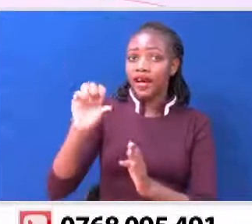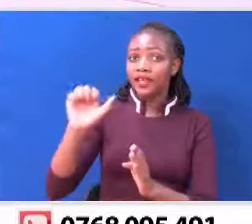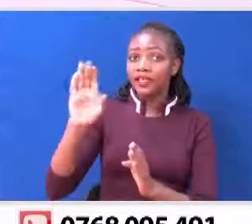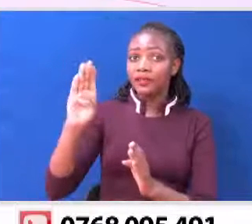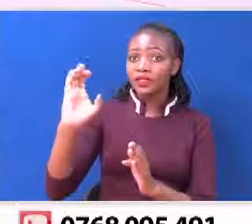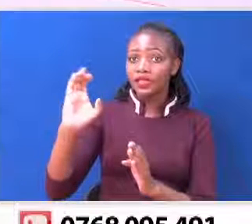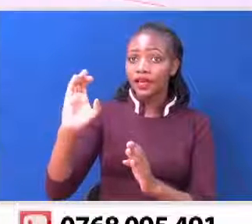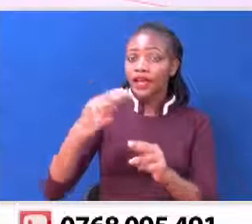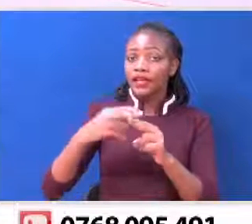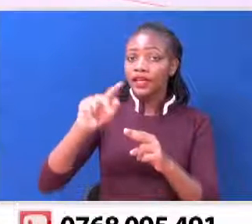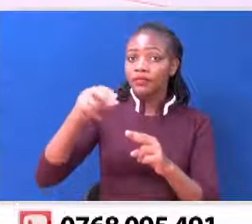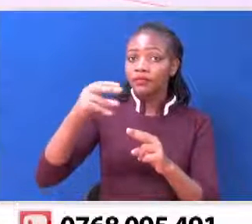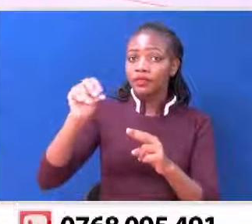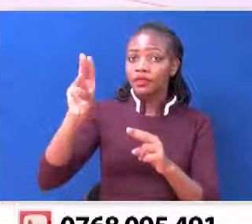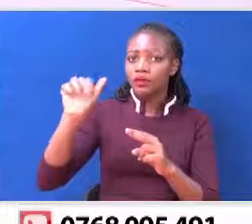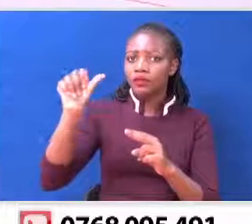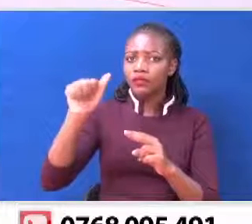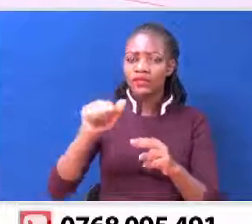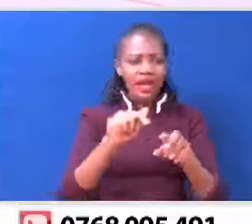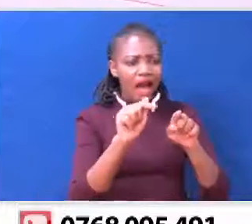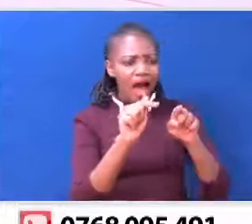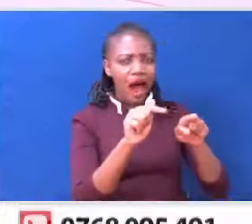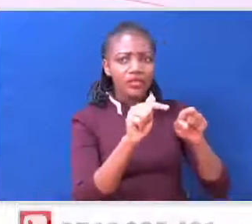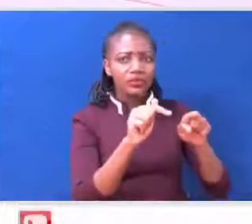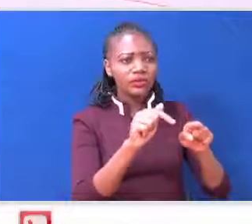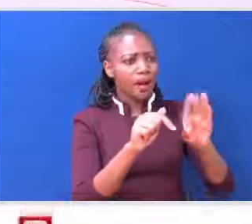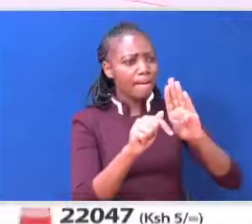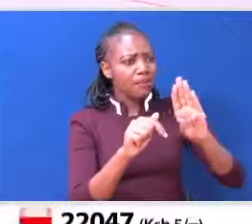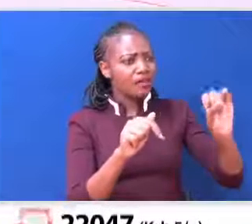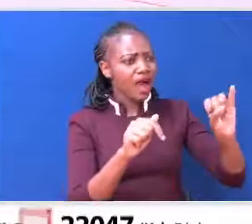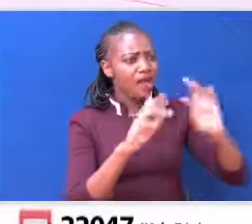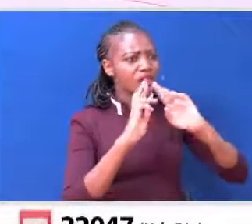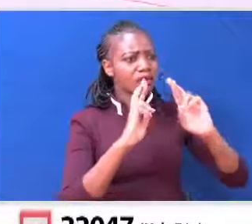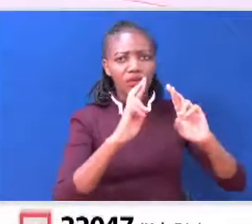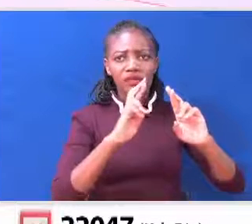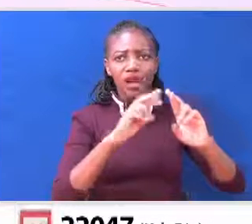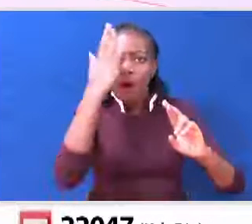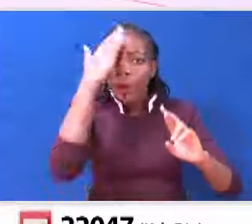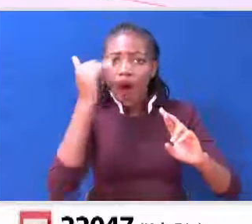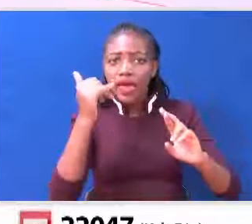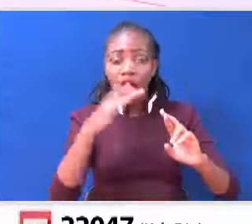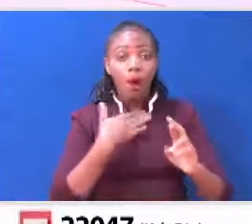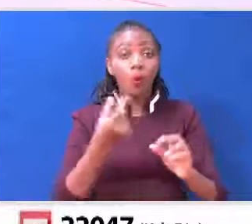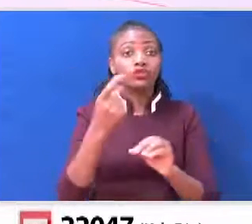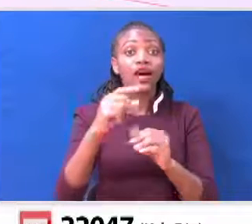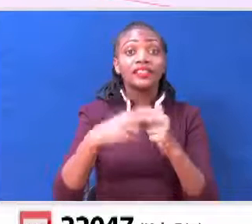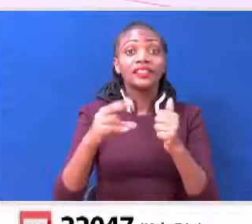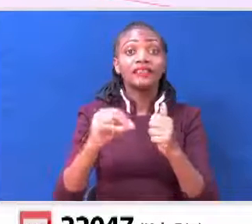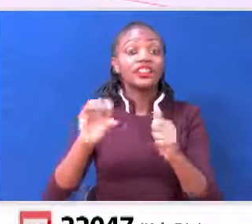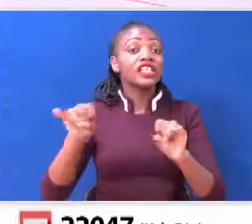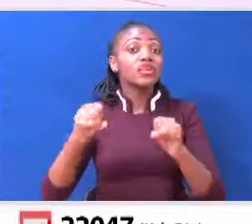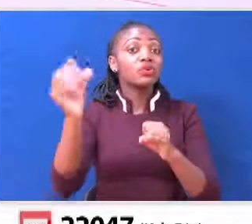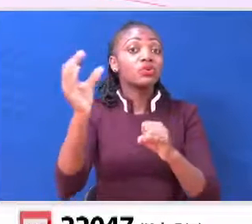Thomas Letangule sasa ameshutumu jopo la BBI kwa kupendekeza kuongeza maeneo bunge 70. Haya